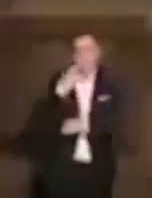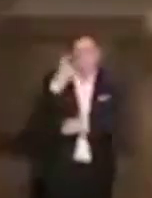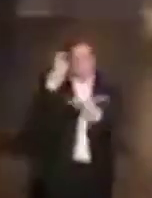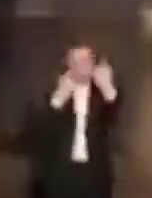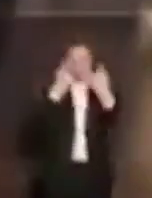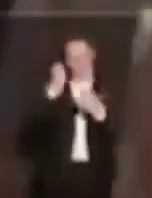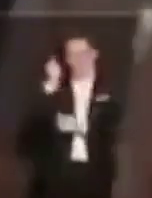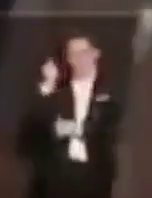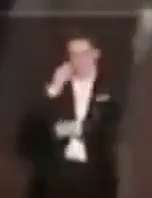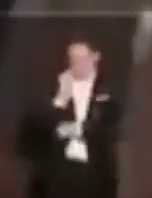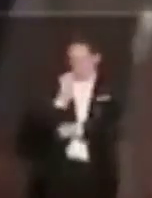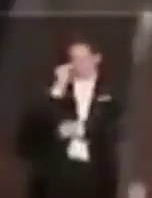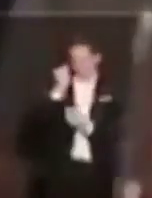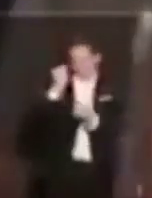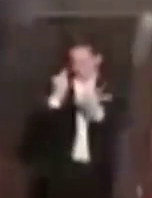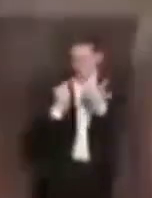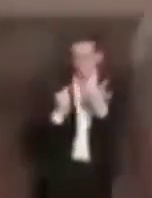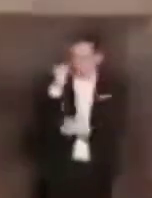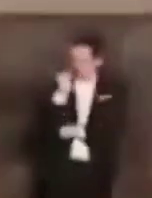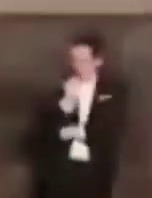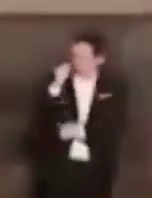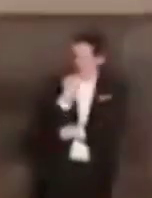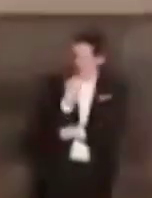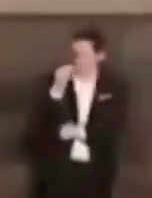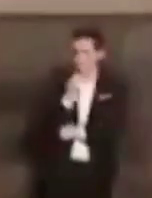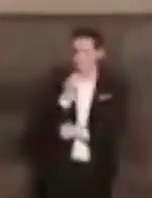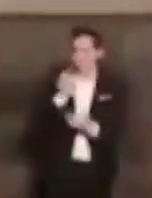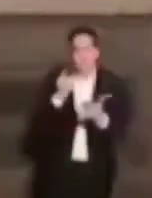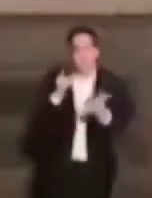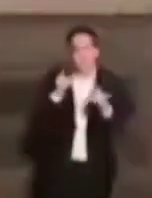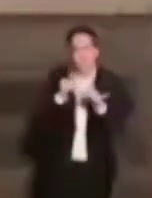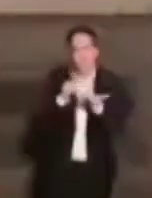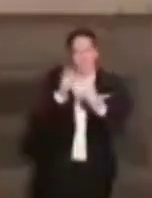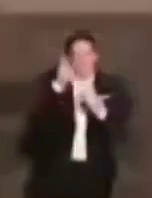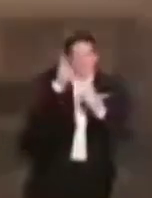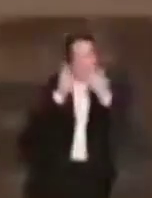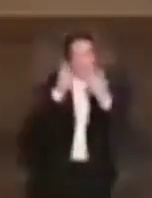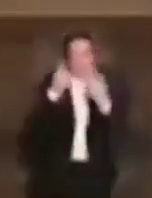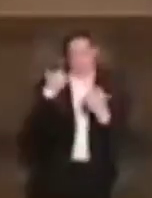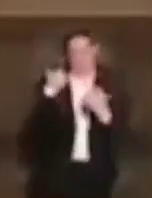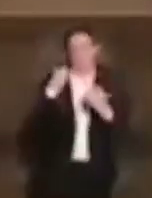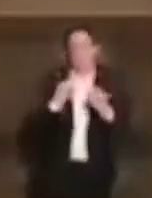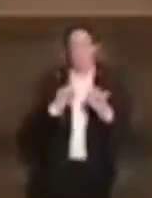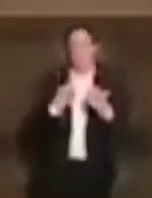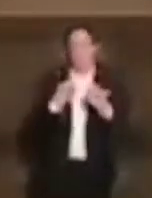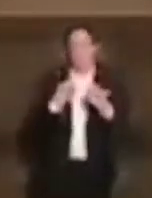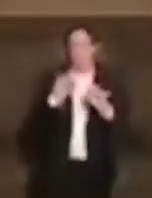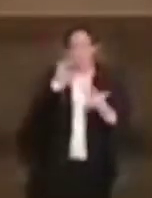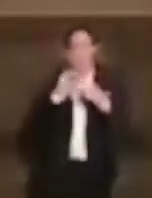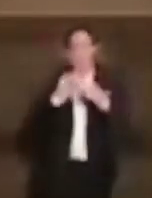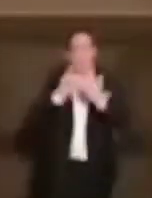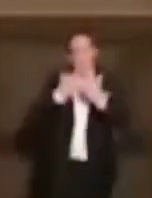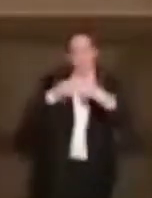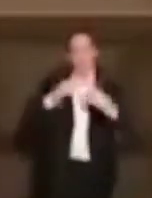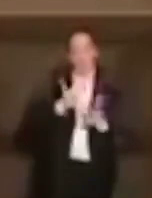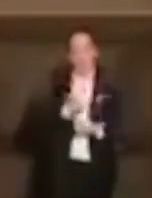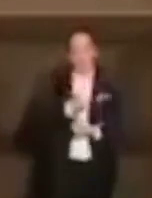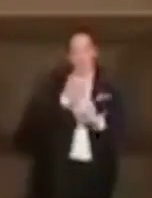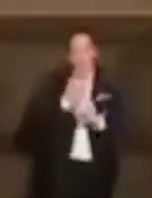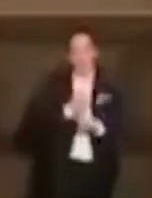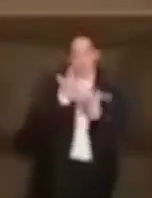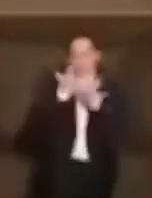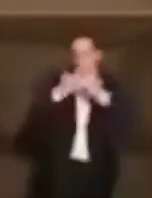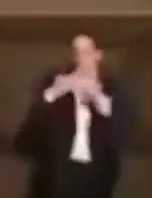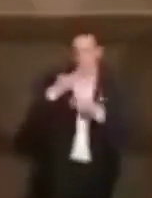کسی را که پیامبر از خانهش بیرون کرده مقدس می دانید؟ آن هم در آخرین روزهای